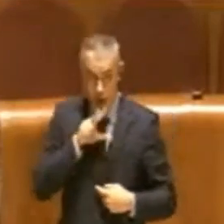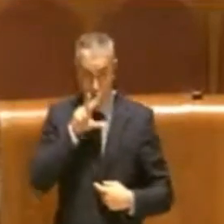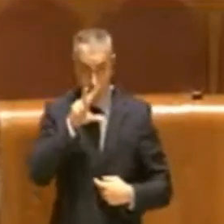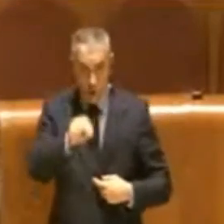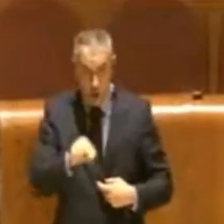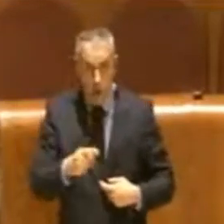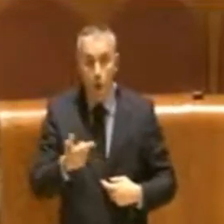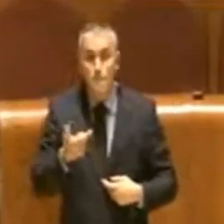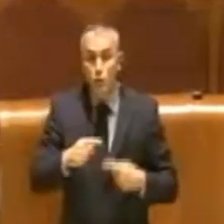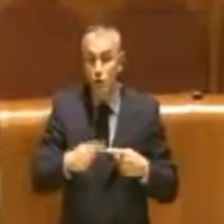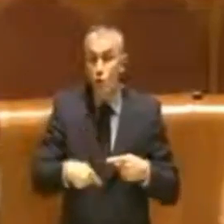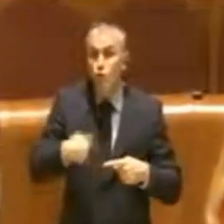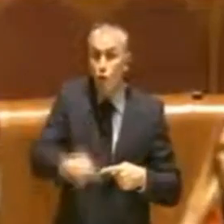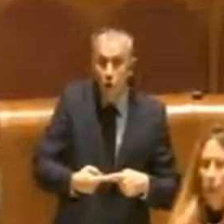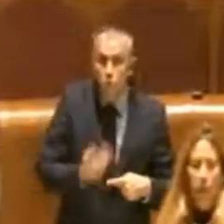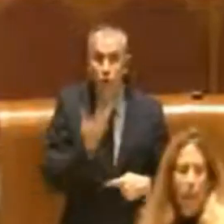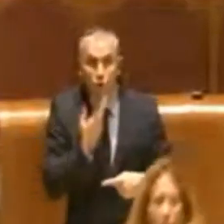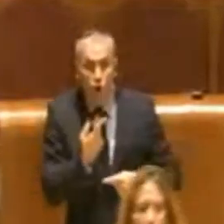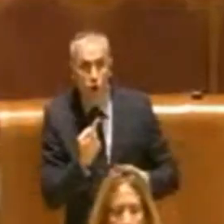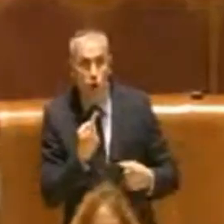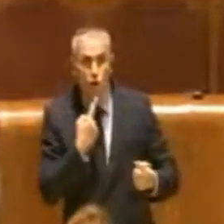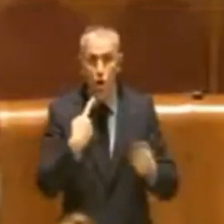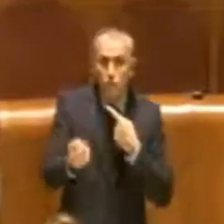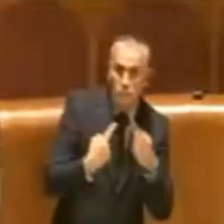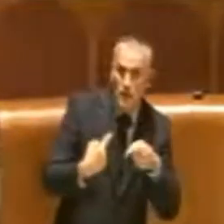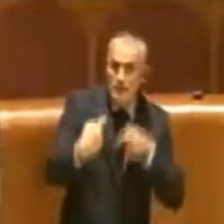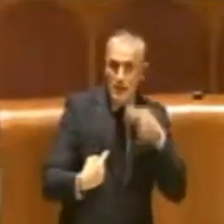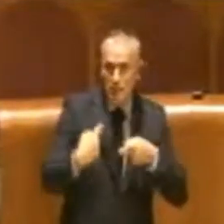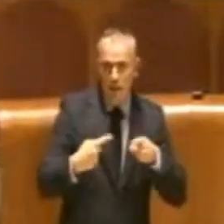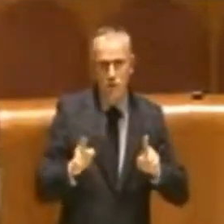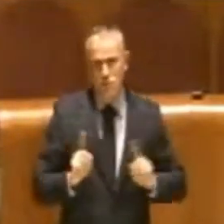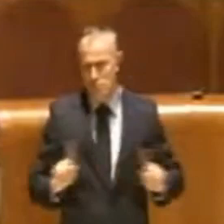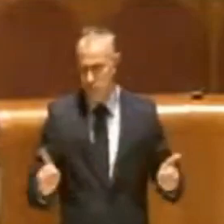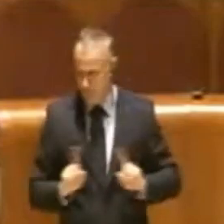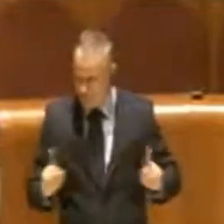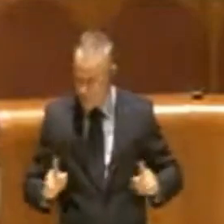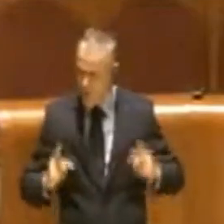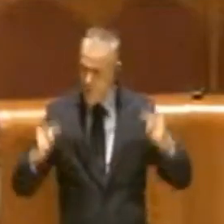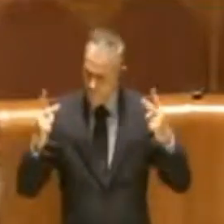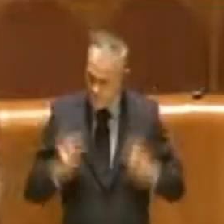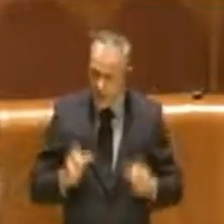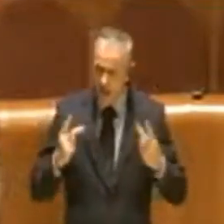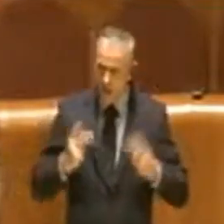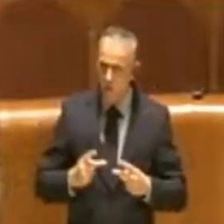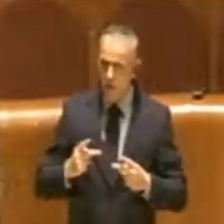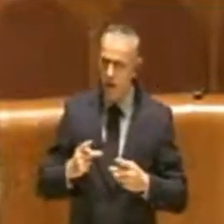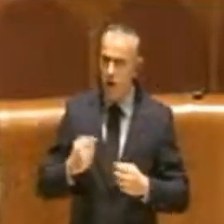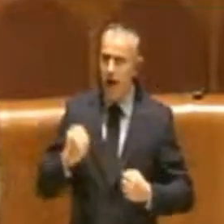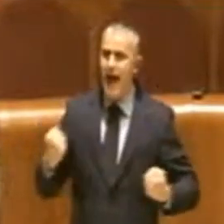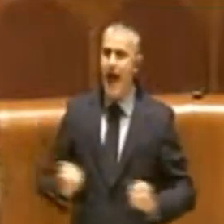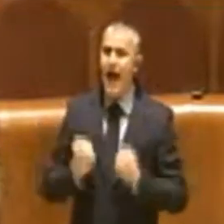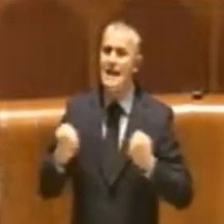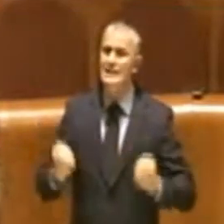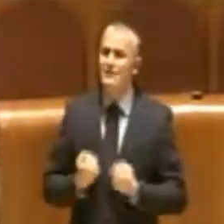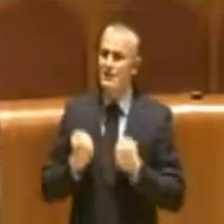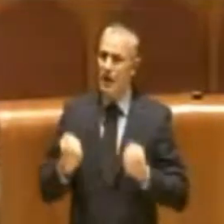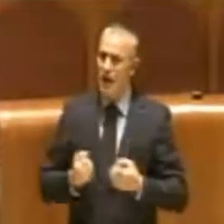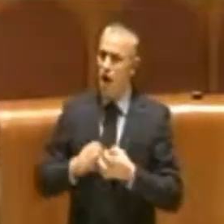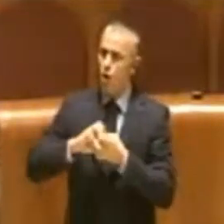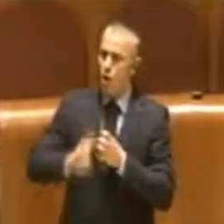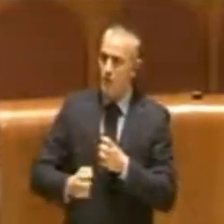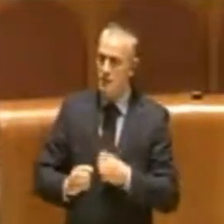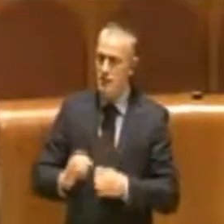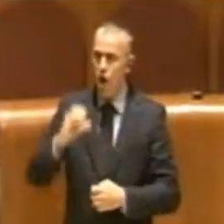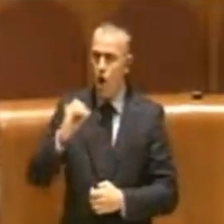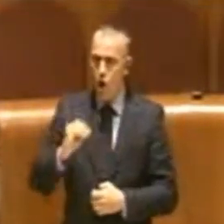dibattito, come dire, un po' di discussione così semplicistica, è veramente un'attività molto complessa, anche quella dell'OIV, che è venuto in